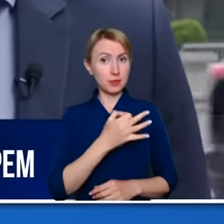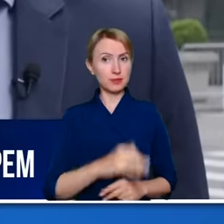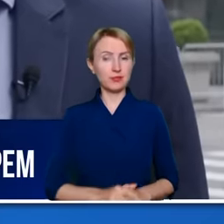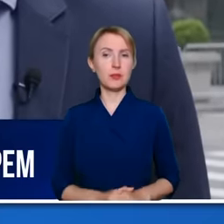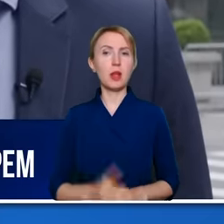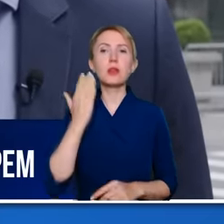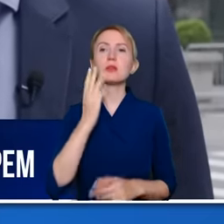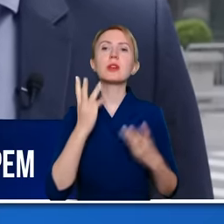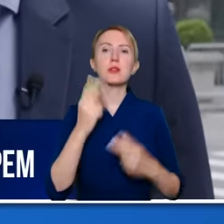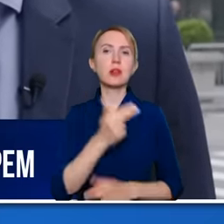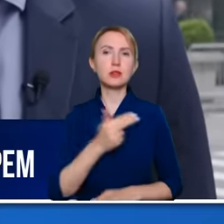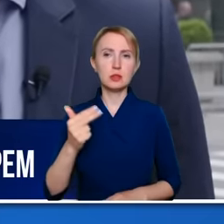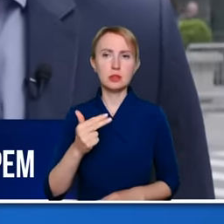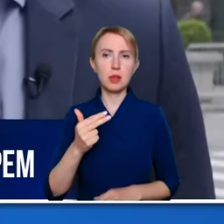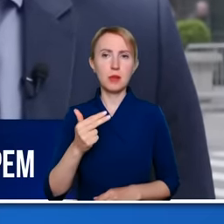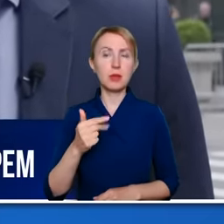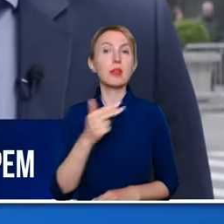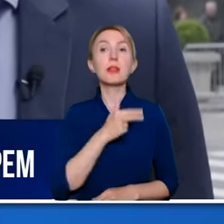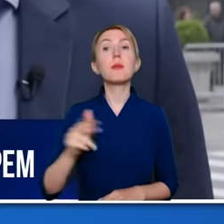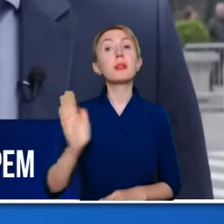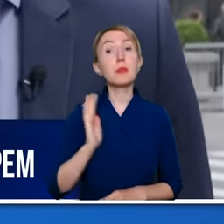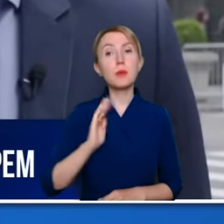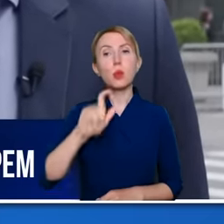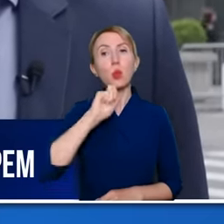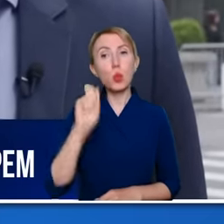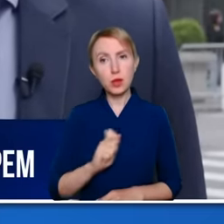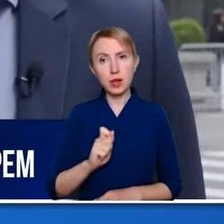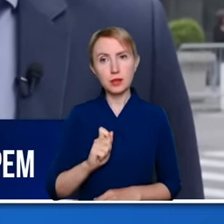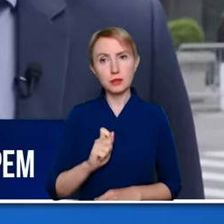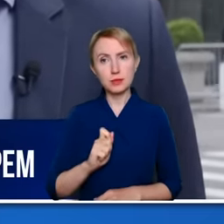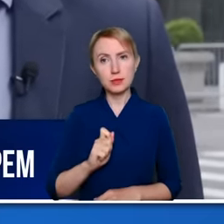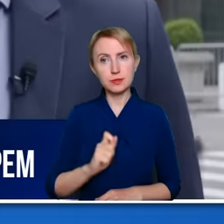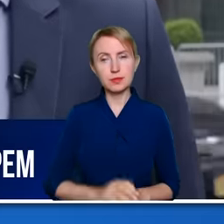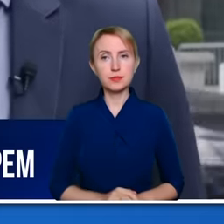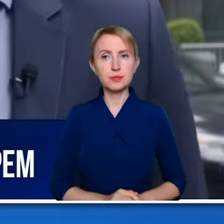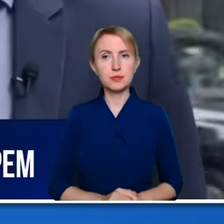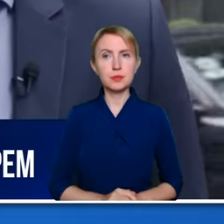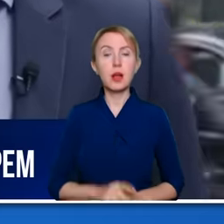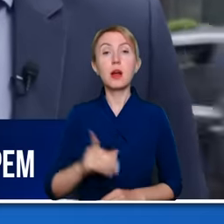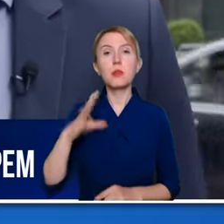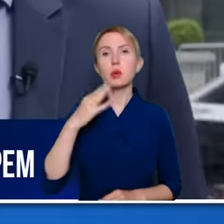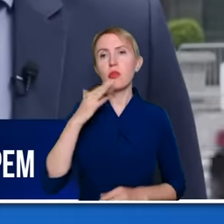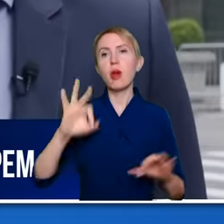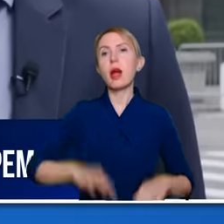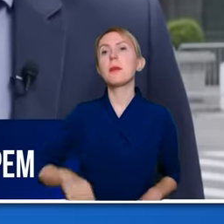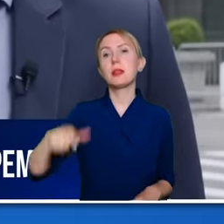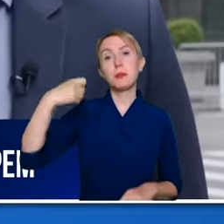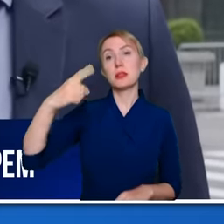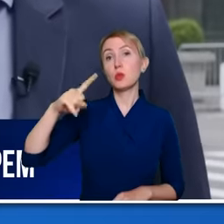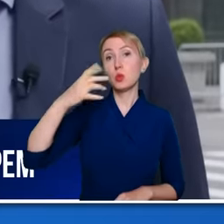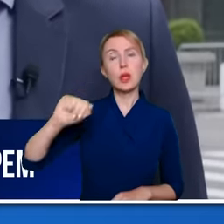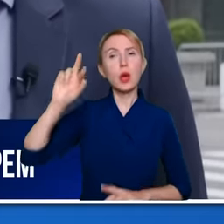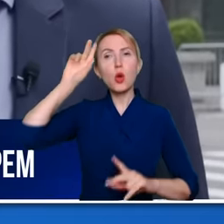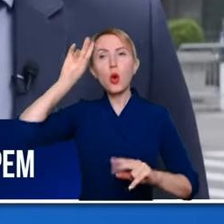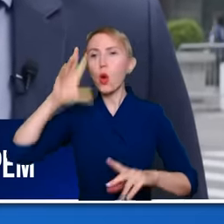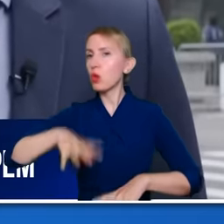bardzo ważny temat, rzeczywiście temat bezpieczeństwa Ukrainy, bo z jednej strony, tak jak powiedziałeś, pan prezydent Andrzej Duda kojarzony jest od